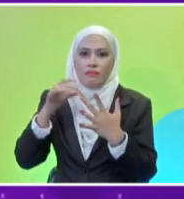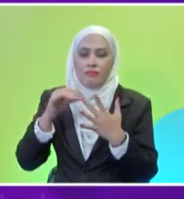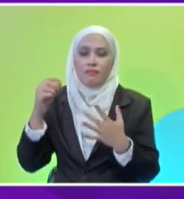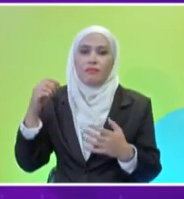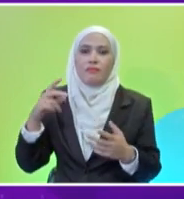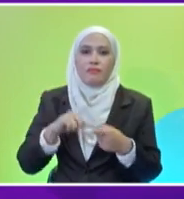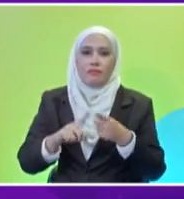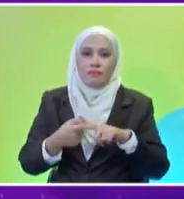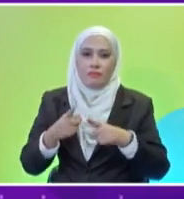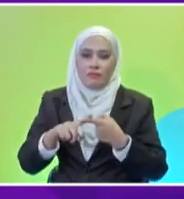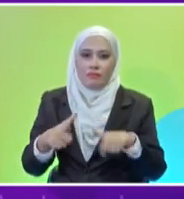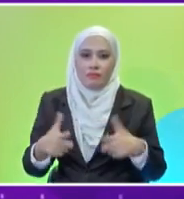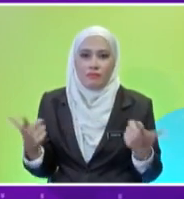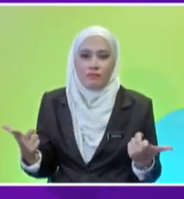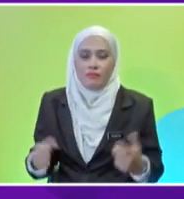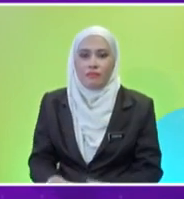jawaban